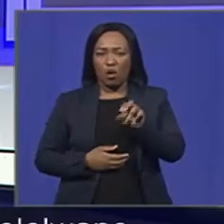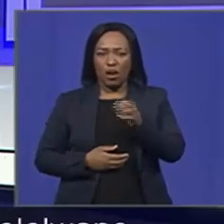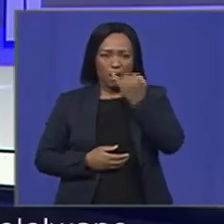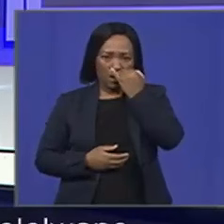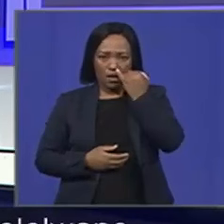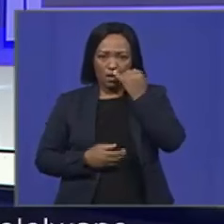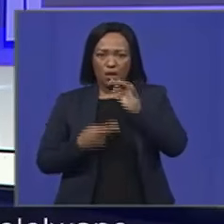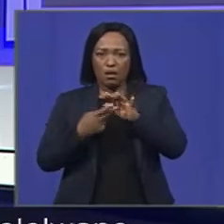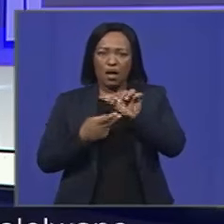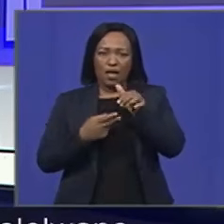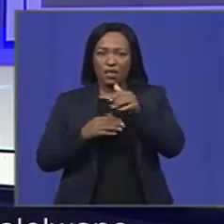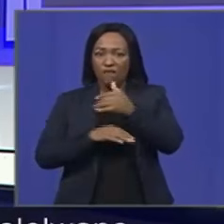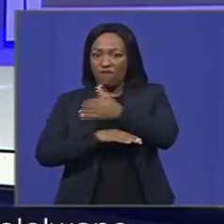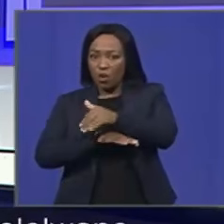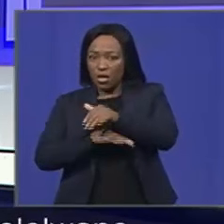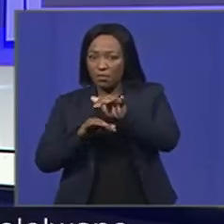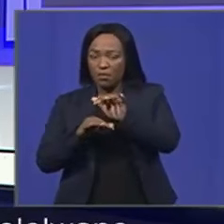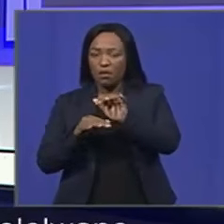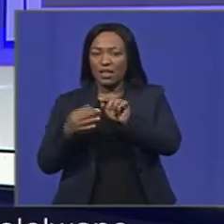tshwara baditšhaba ba le bararo.